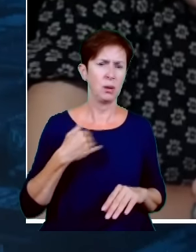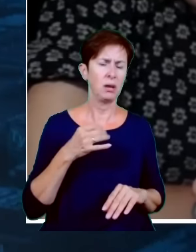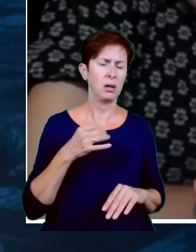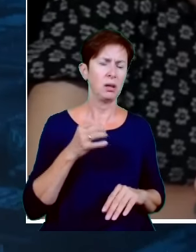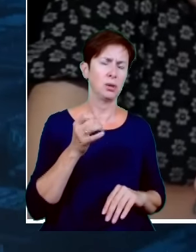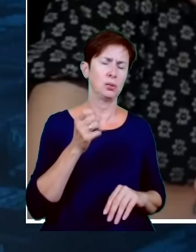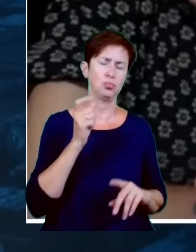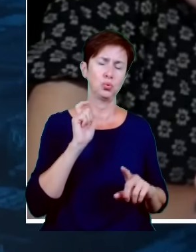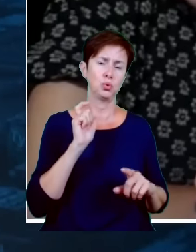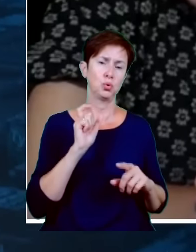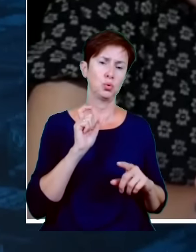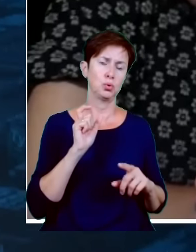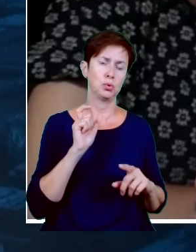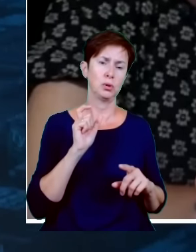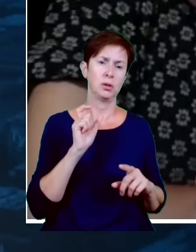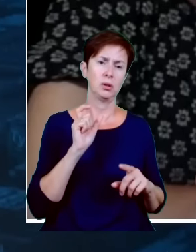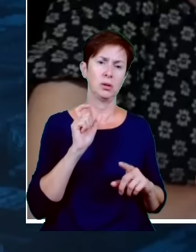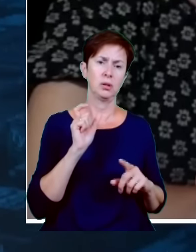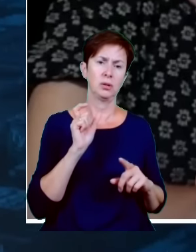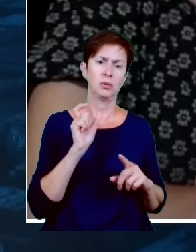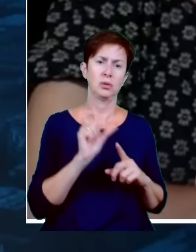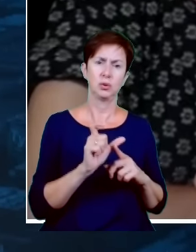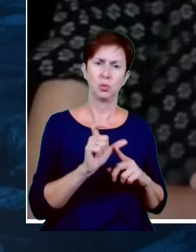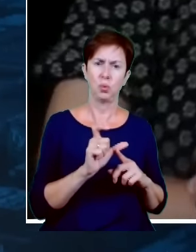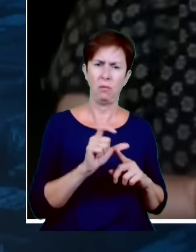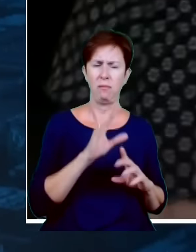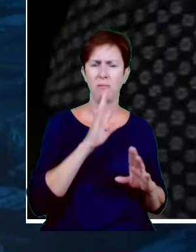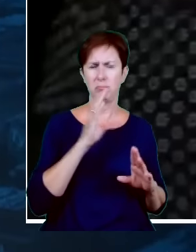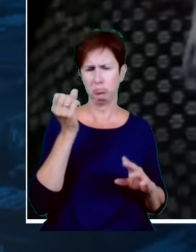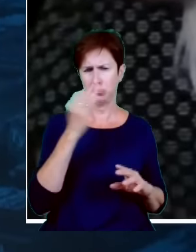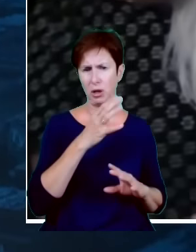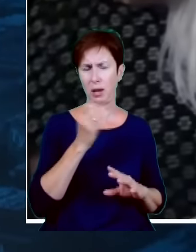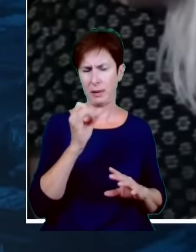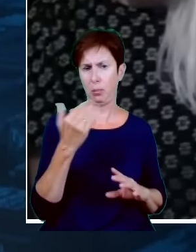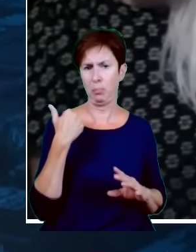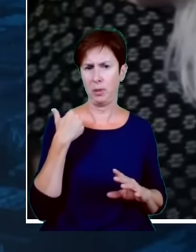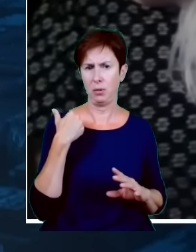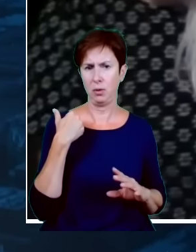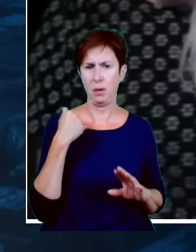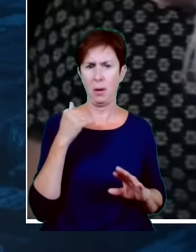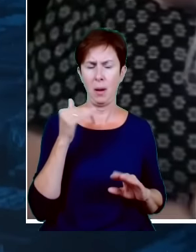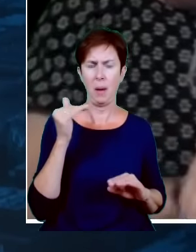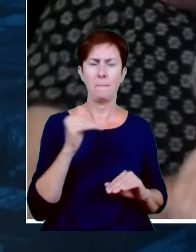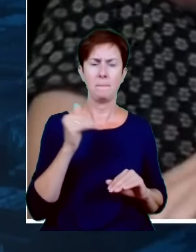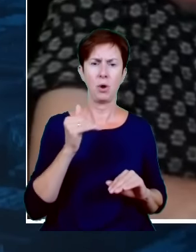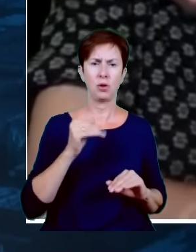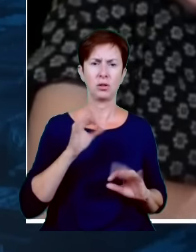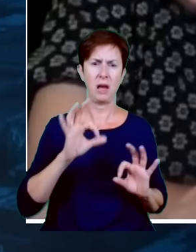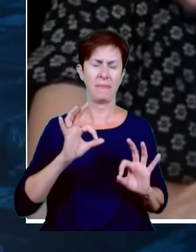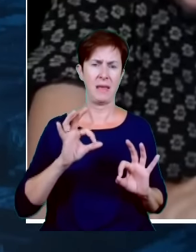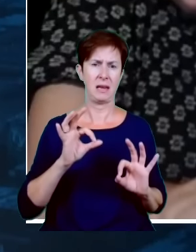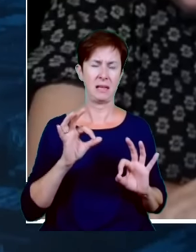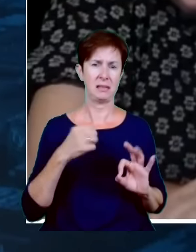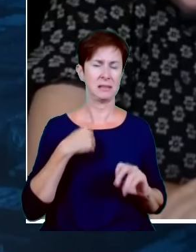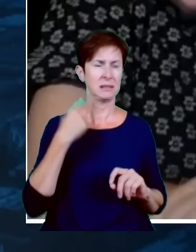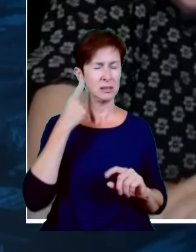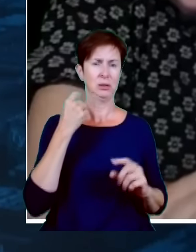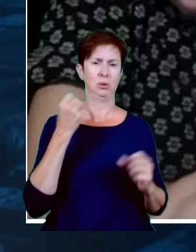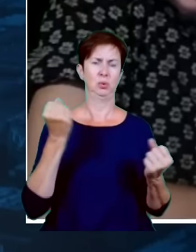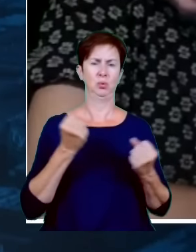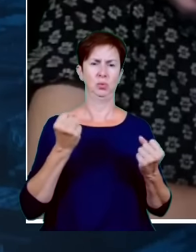słowa no tego typu ale no nie wiem no może faktycznie w tej chwili to bardziej razi bo jednak jest jakby nasz